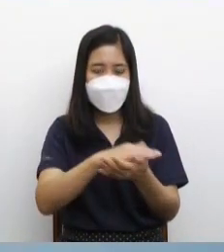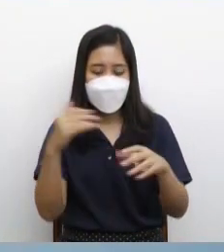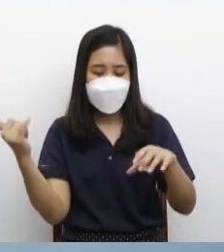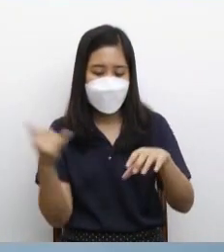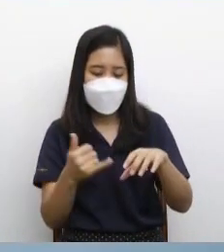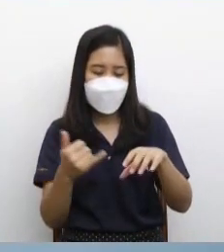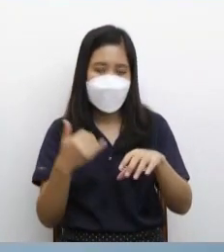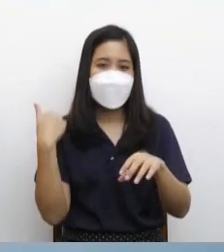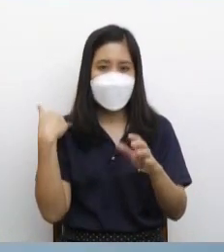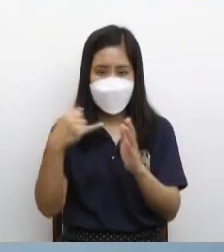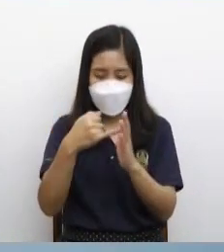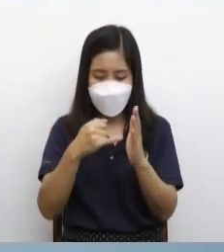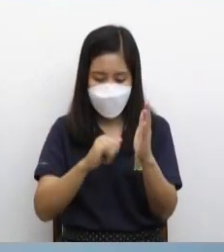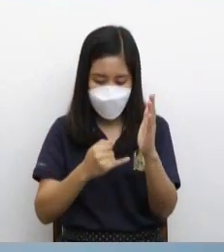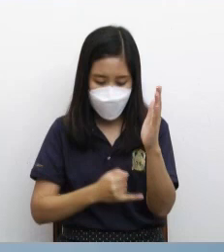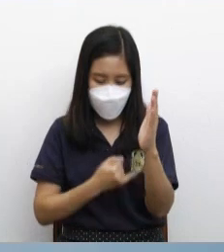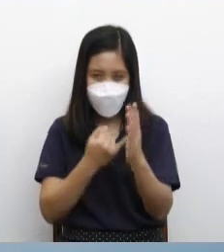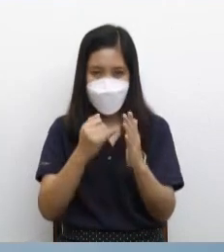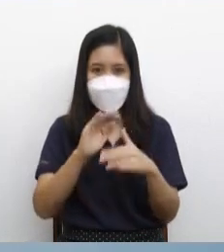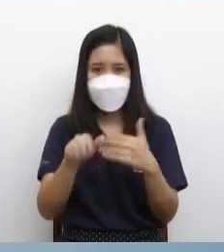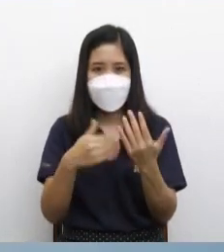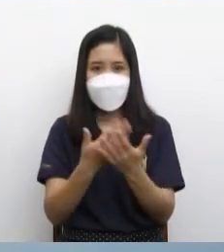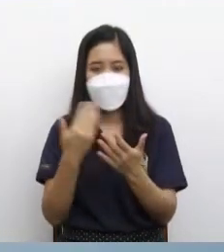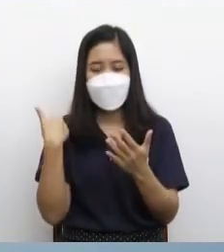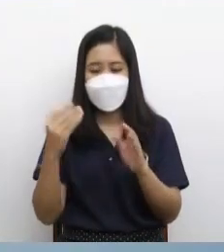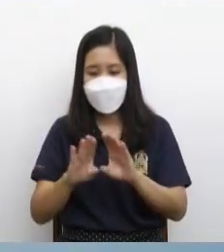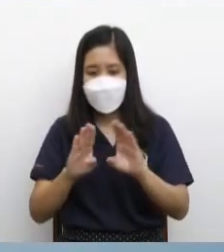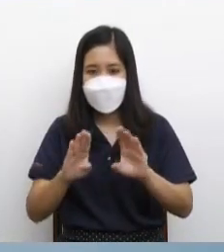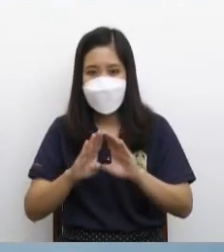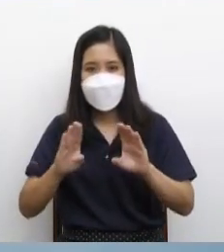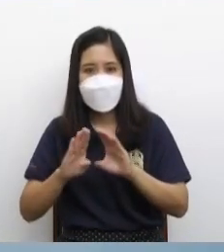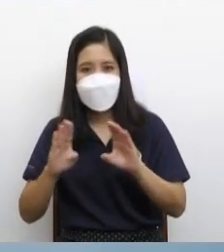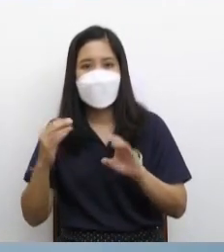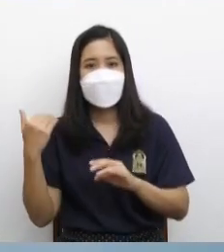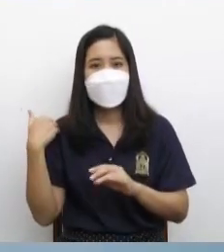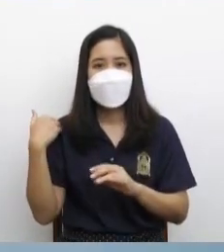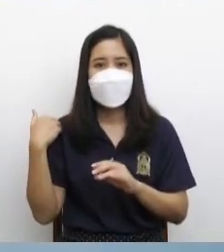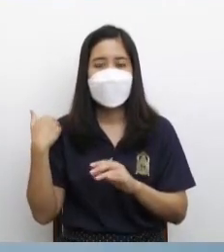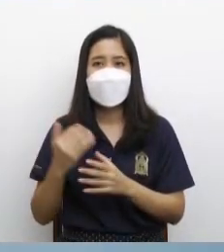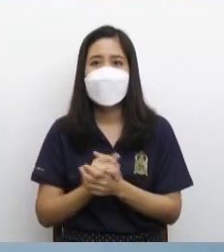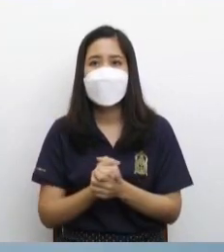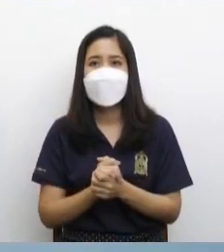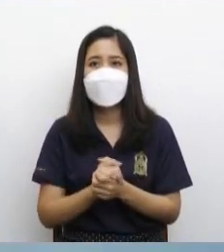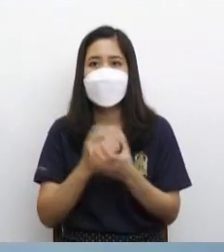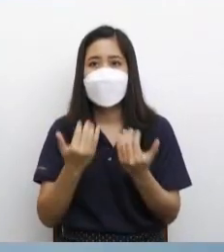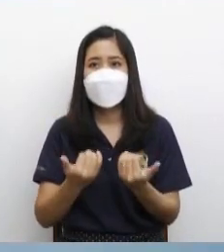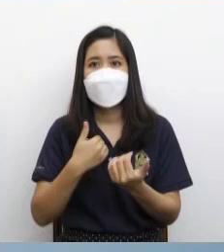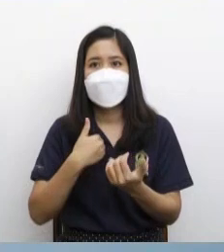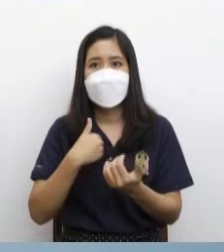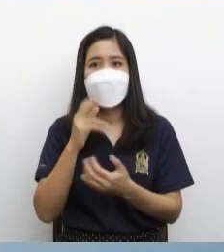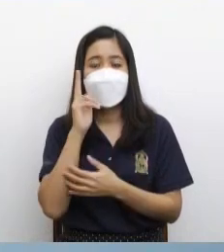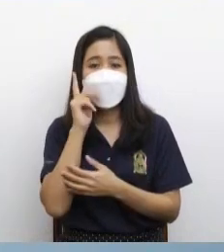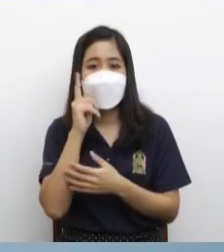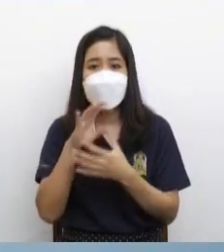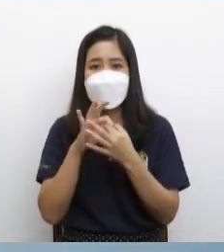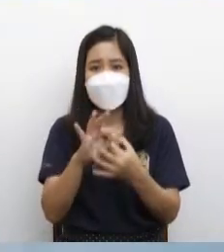หลายจังหวัดหลายโรงเรียนที่ได้มีการทยอยเปิดมาตามลำดับและในขณะเดียวกันเราก็มีมีข่าวเกี่ยวกับ